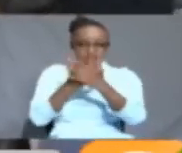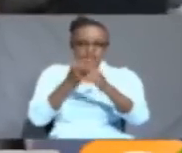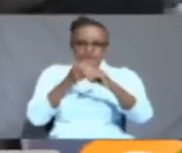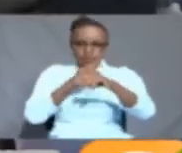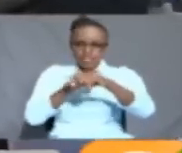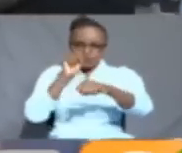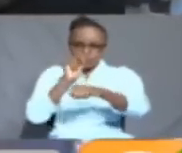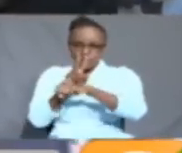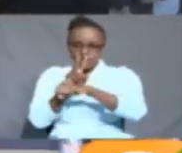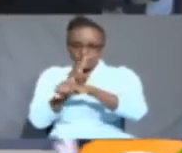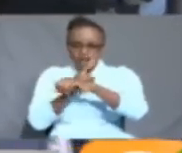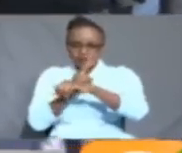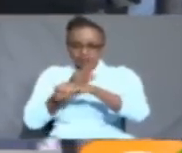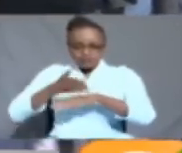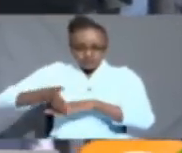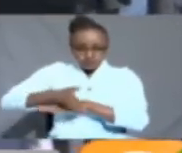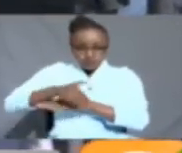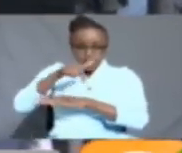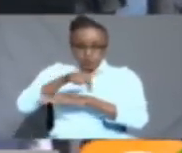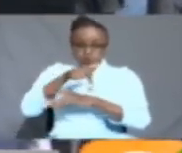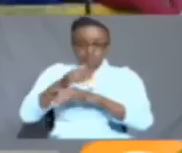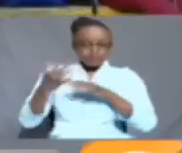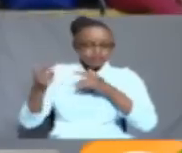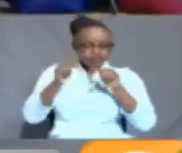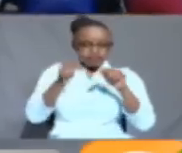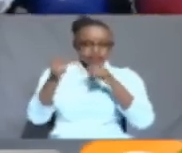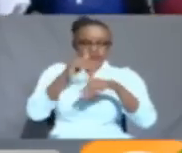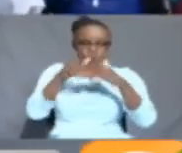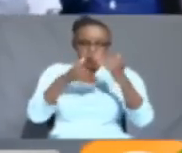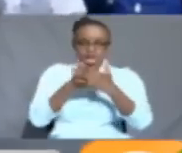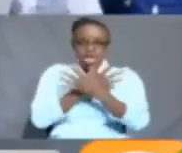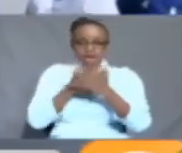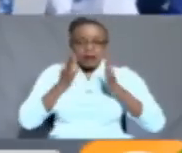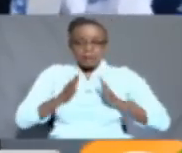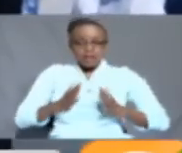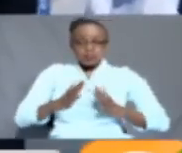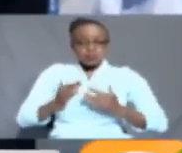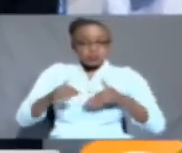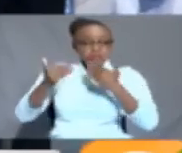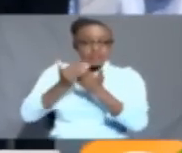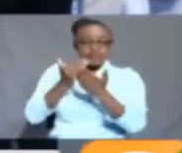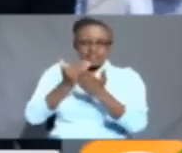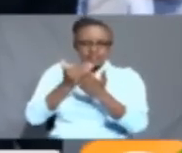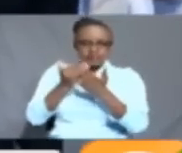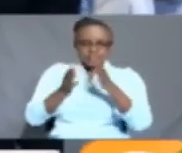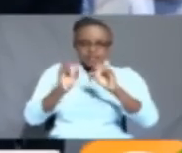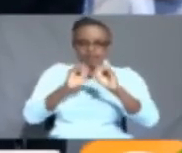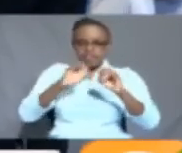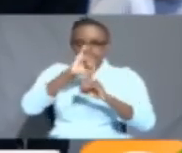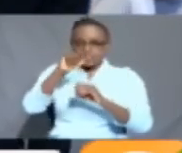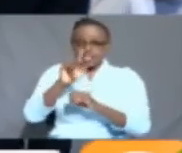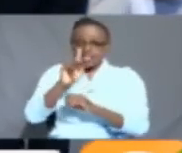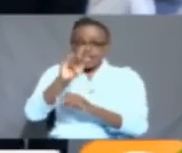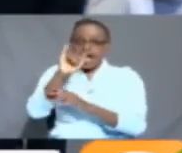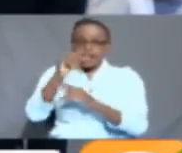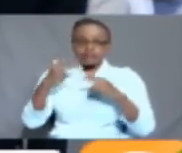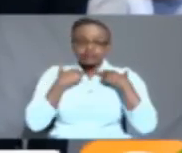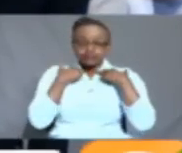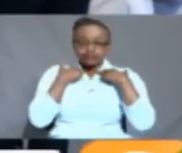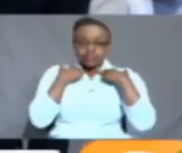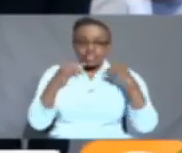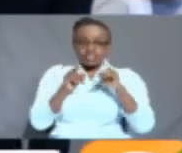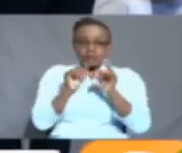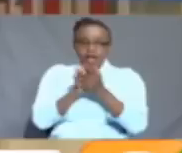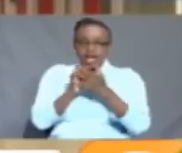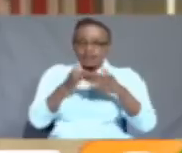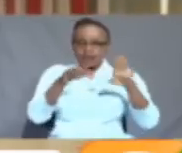6 usiku wa kuamkia leo wakifurika pasina yeyote wa kuwahudumia. Uwanja wa JKIA ukisalia na